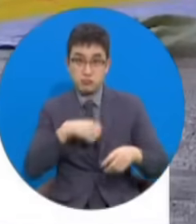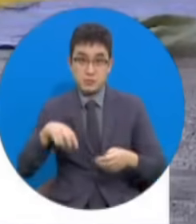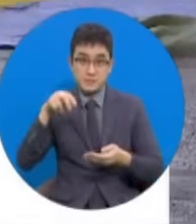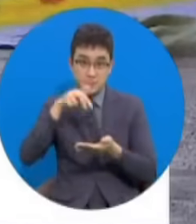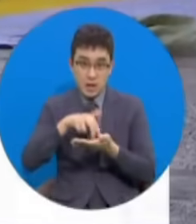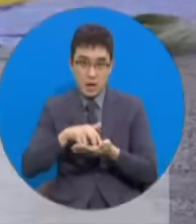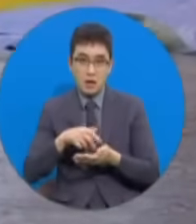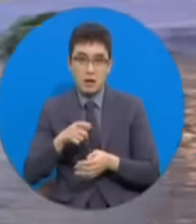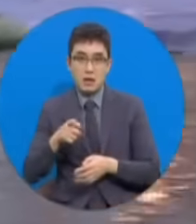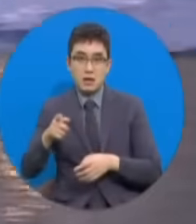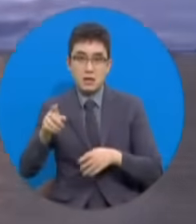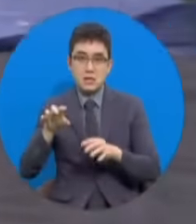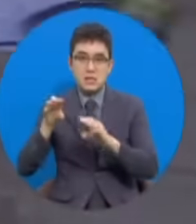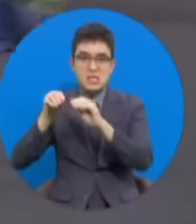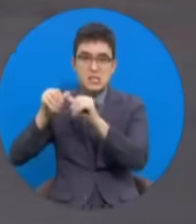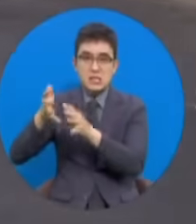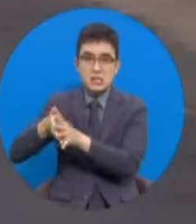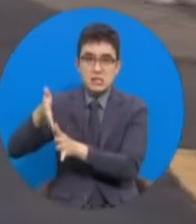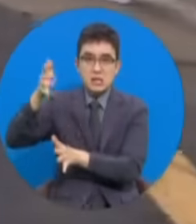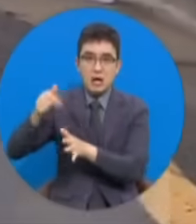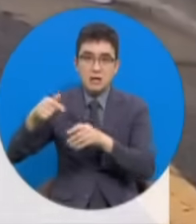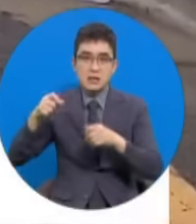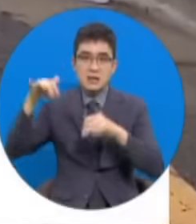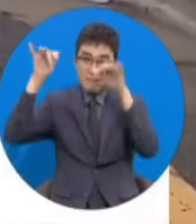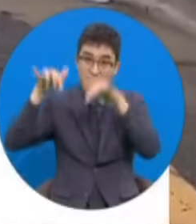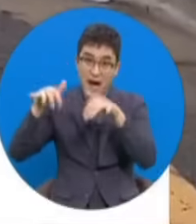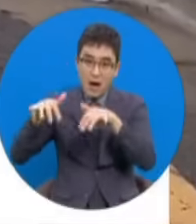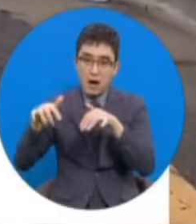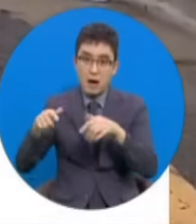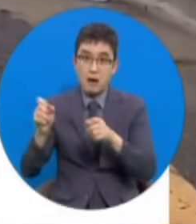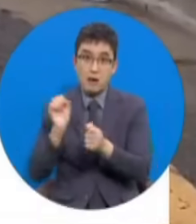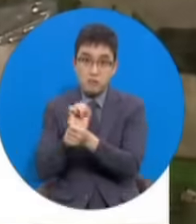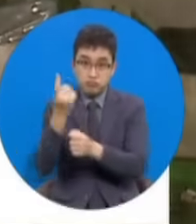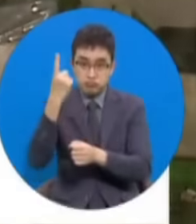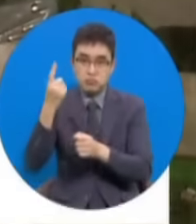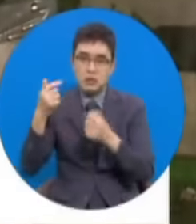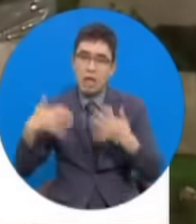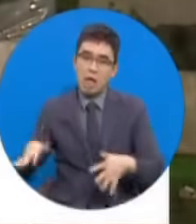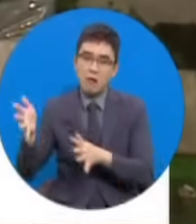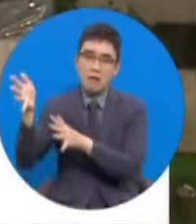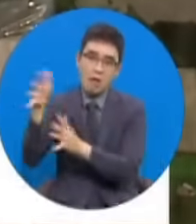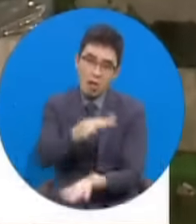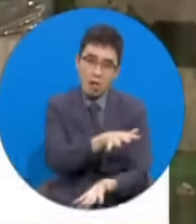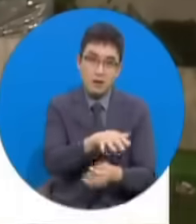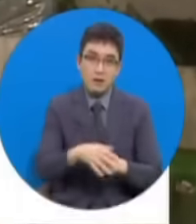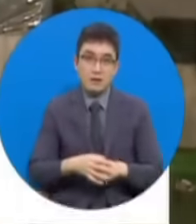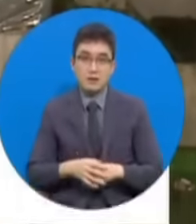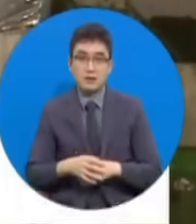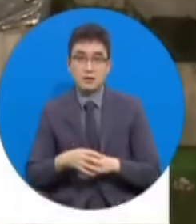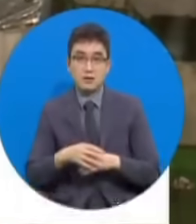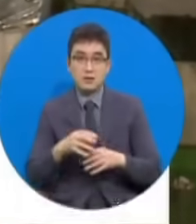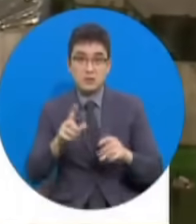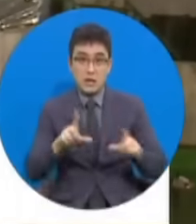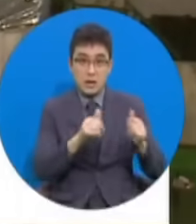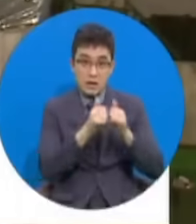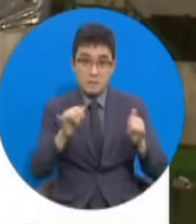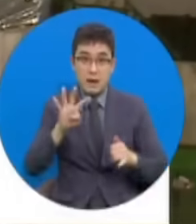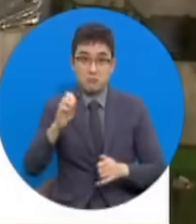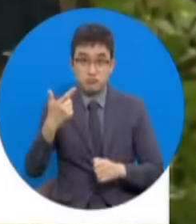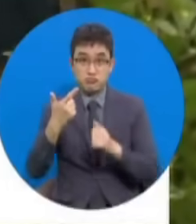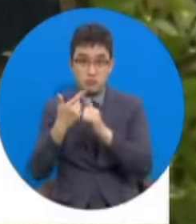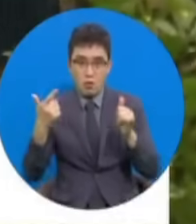무너진 걸로 보고 있습니다. 인명피해는 없었지만 근처에 사는 주민 46명이 대피했고 현재